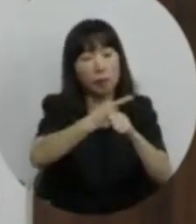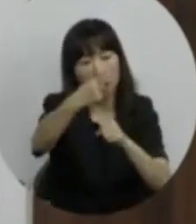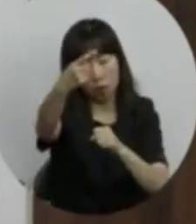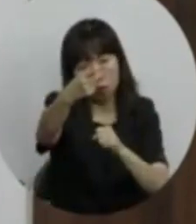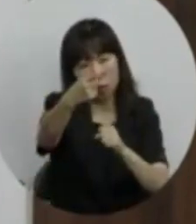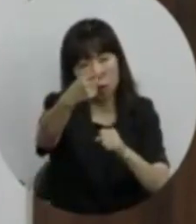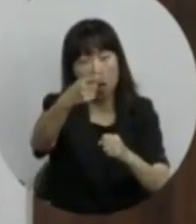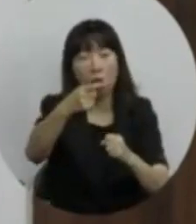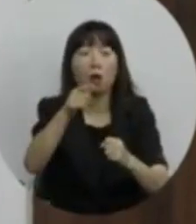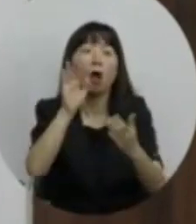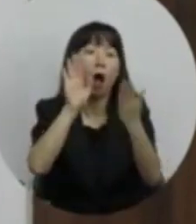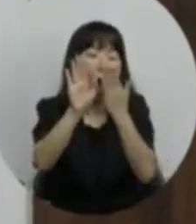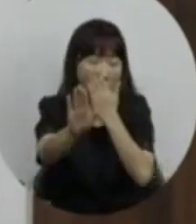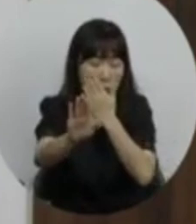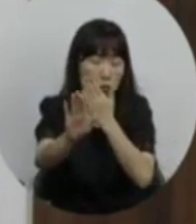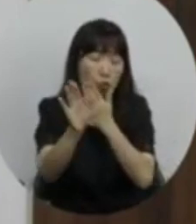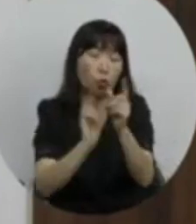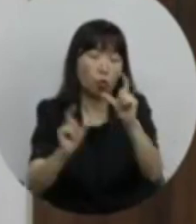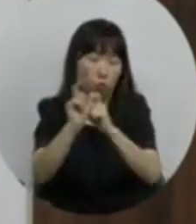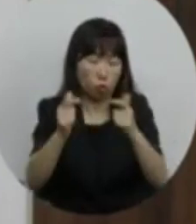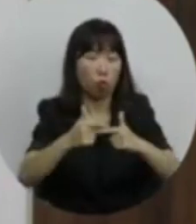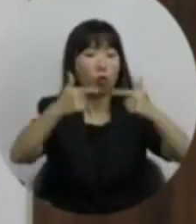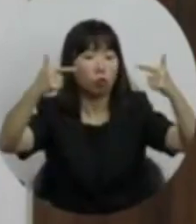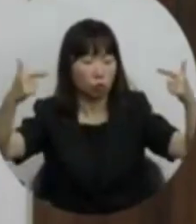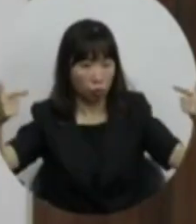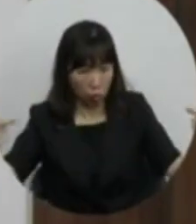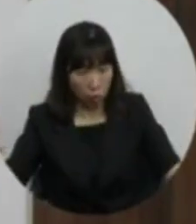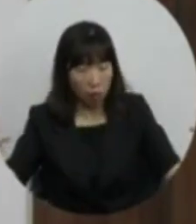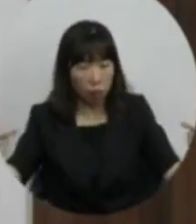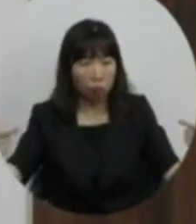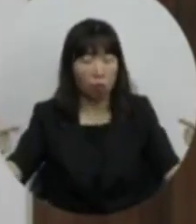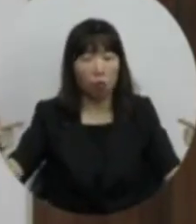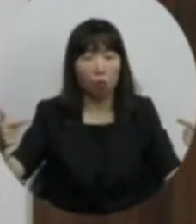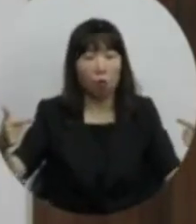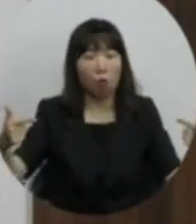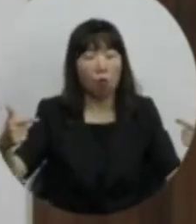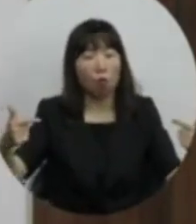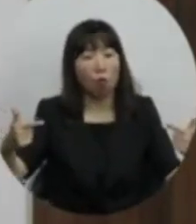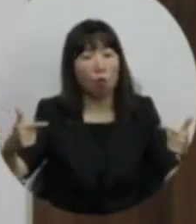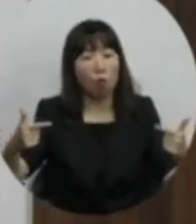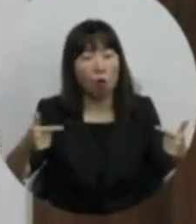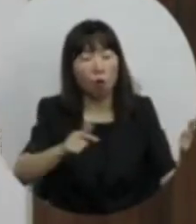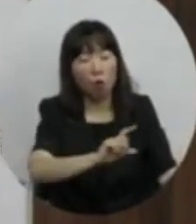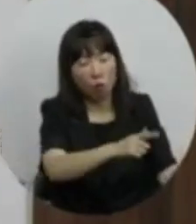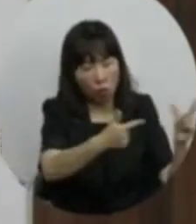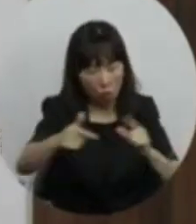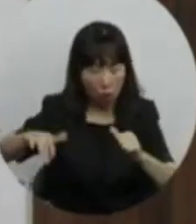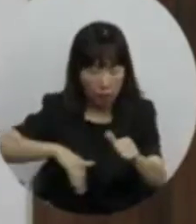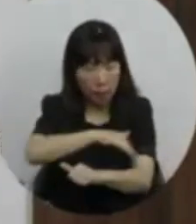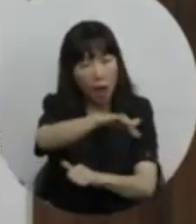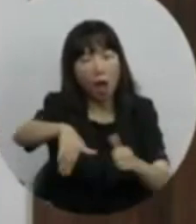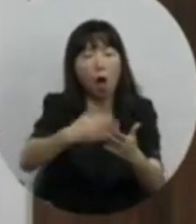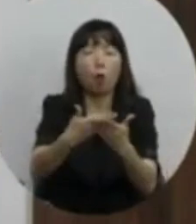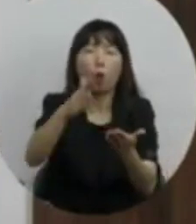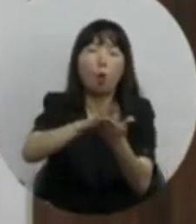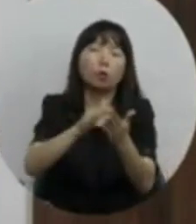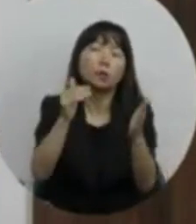18월 향후 대신 당남 둔치 개발도 한강유영청으로부터 하천 점용허가를 받아